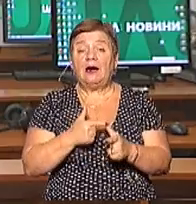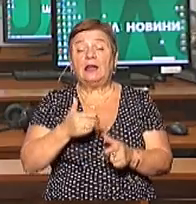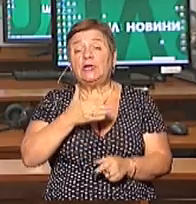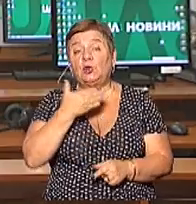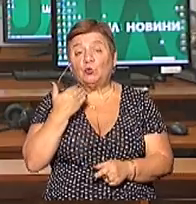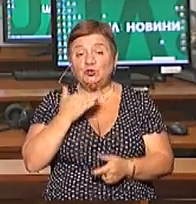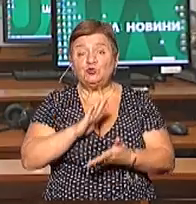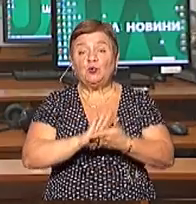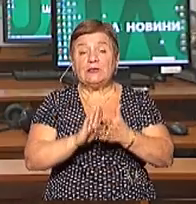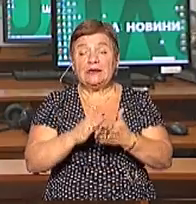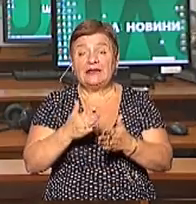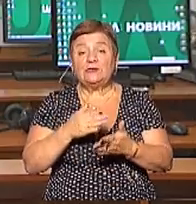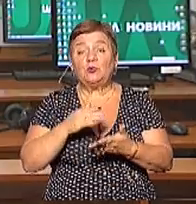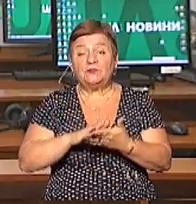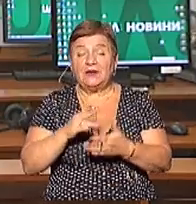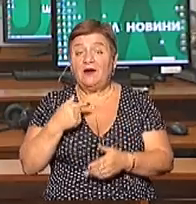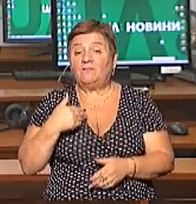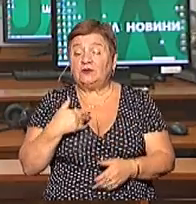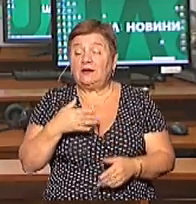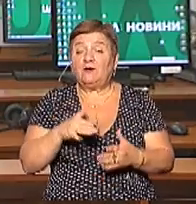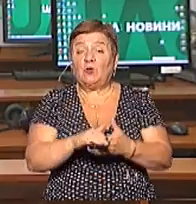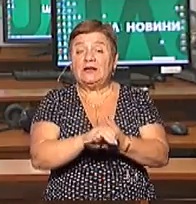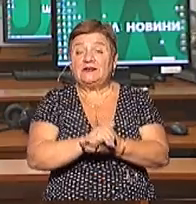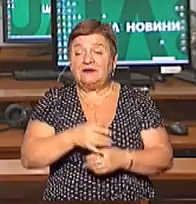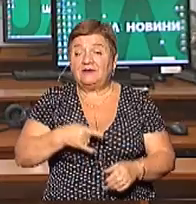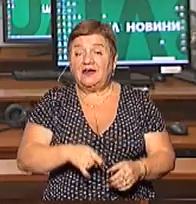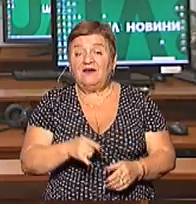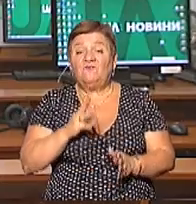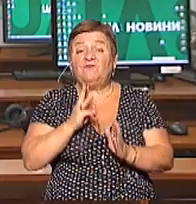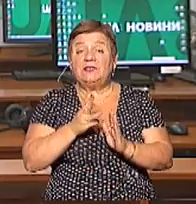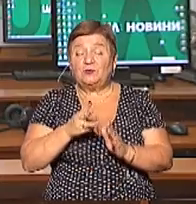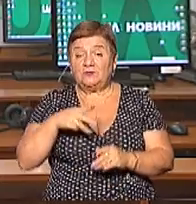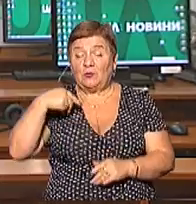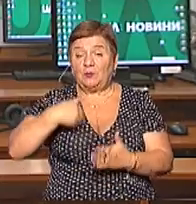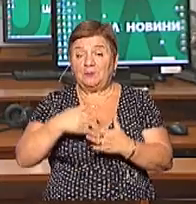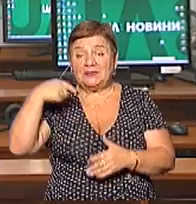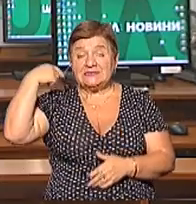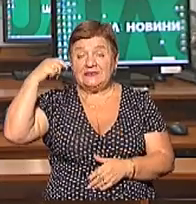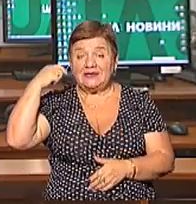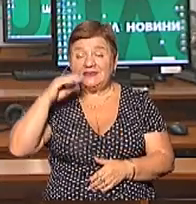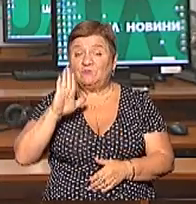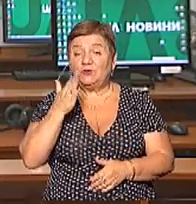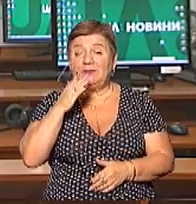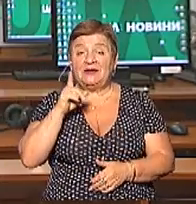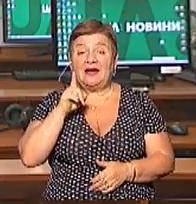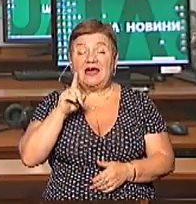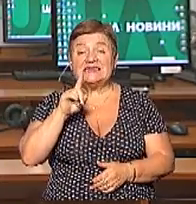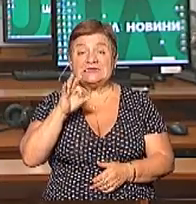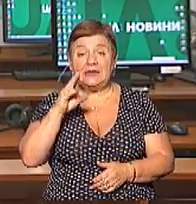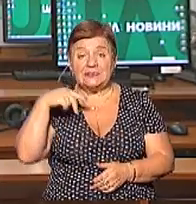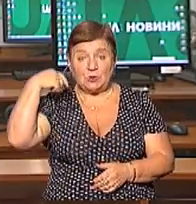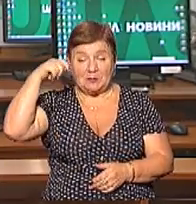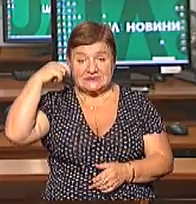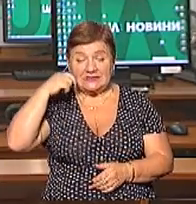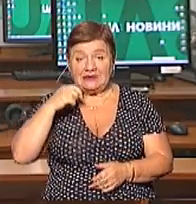хочуть укладати договір. Також колектив Пологового записував відеозвернення до президента Володимира Зеленського із проханням взяти під